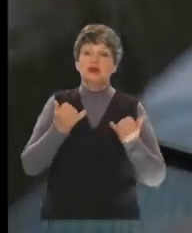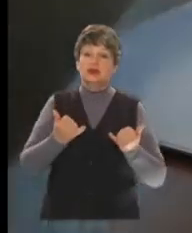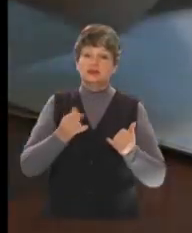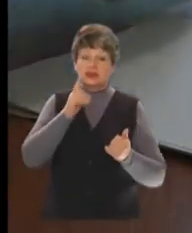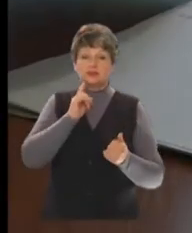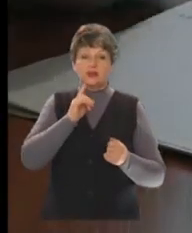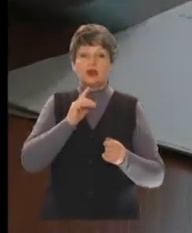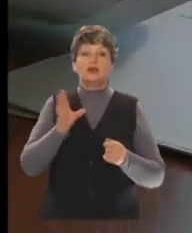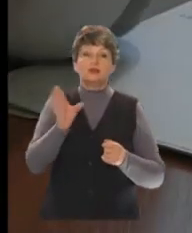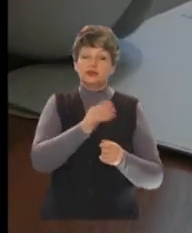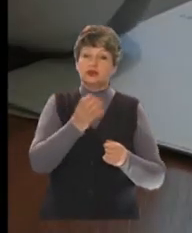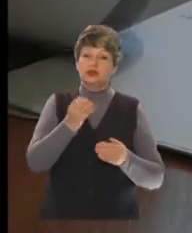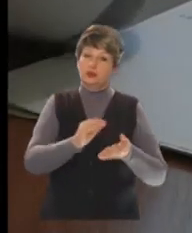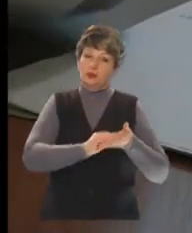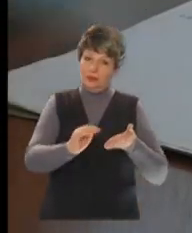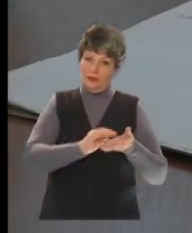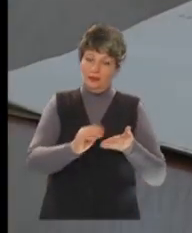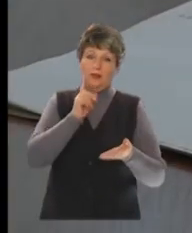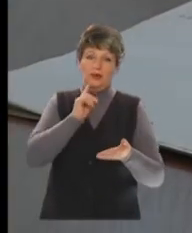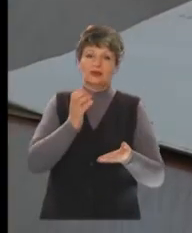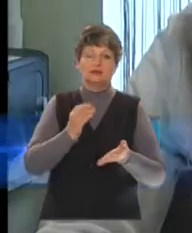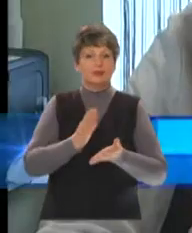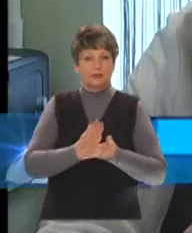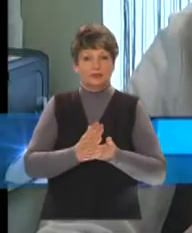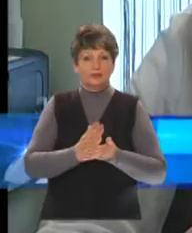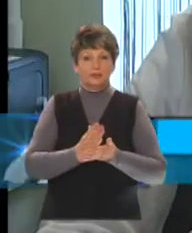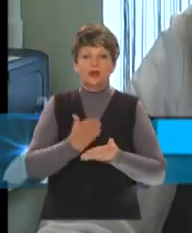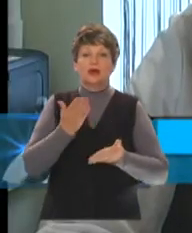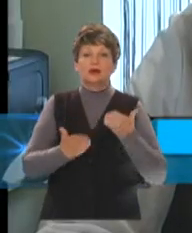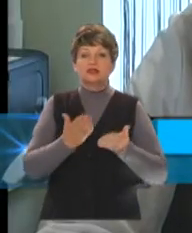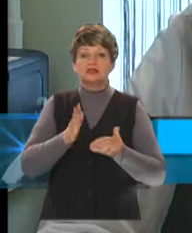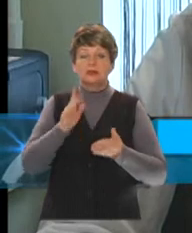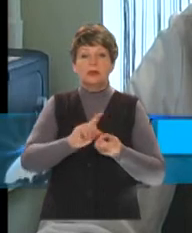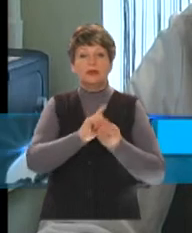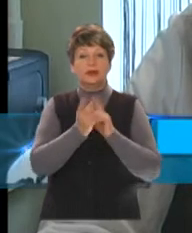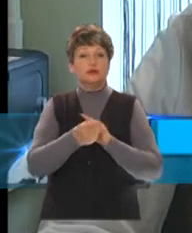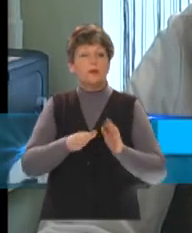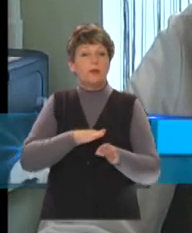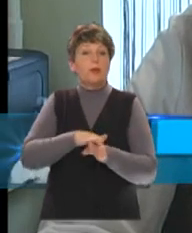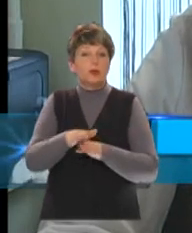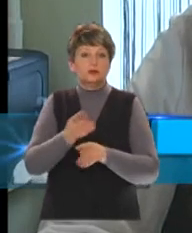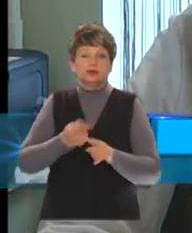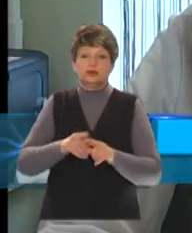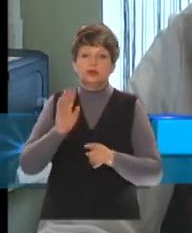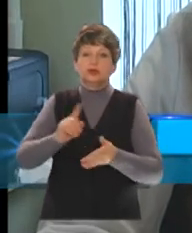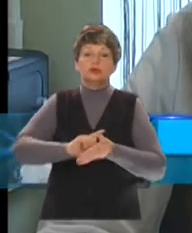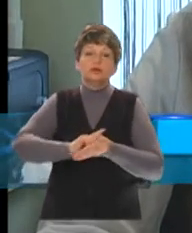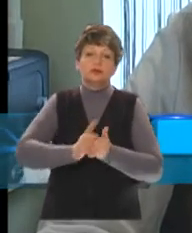Щоправда, поки що паралельно усе це дублює і письмово. Але якщо перейдемо повністю, це буде прискорювати